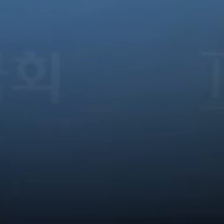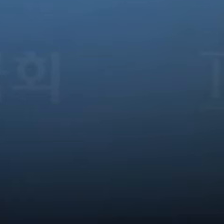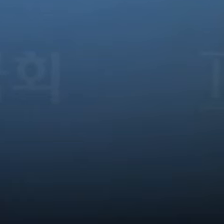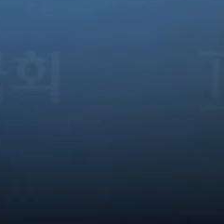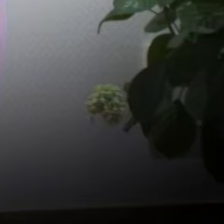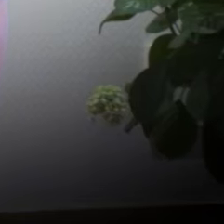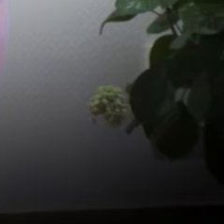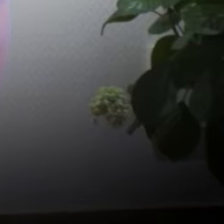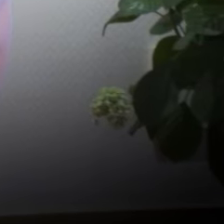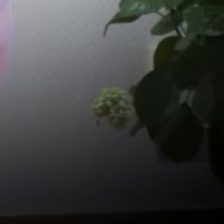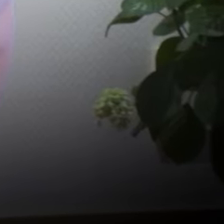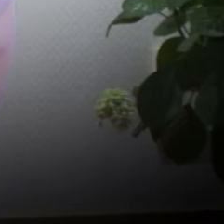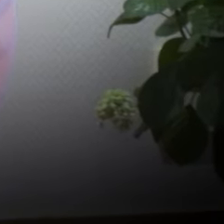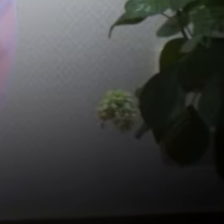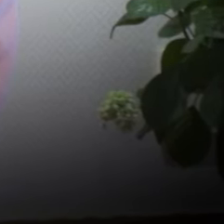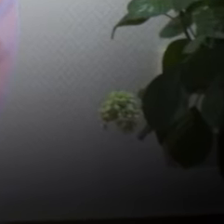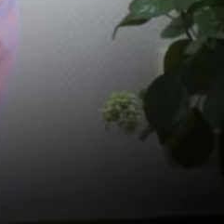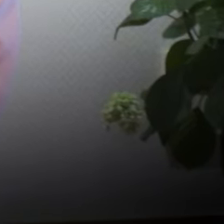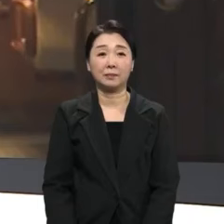처사입니다.